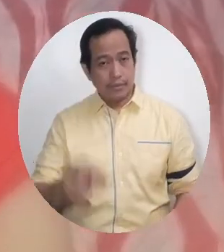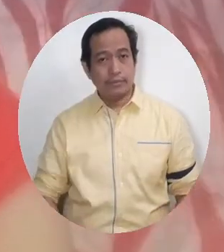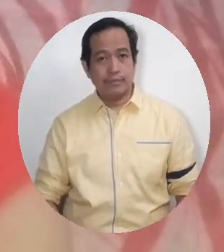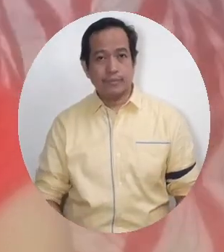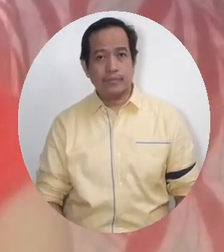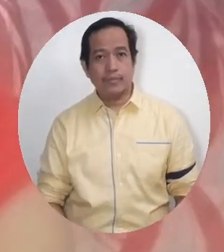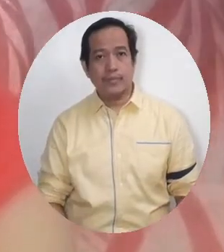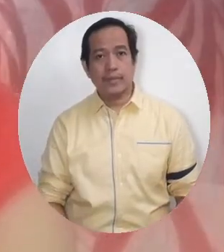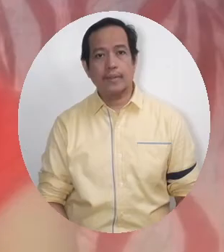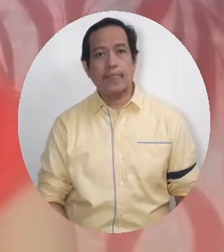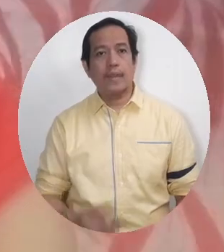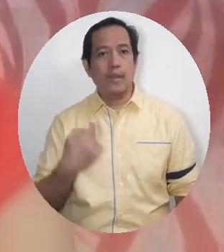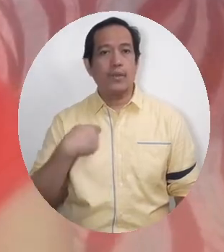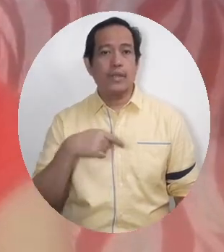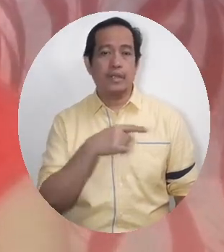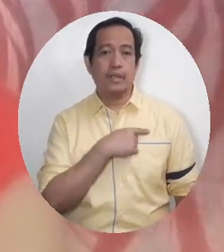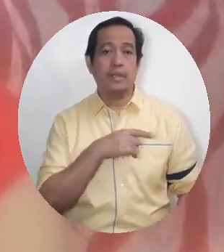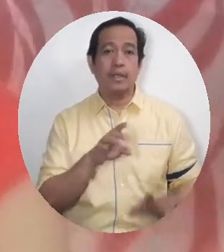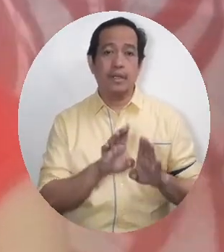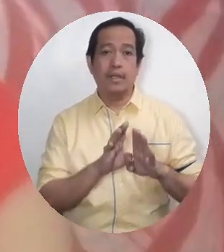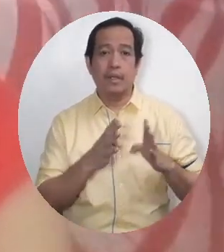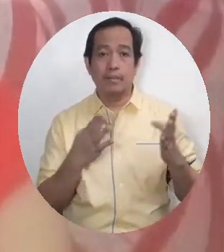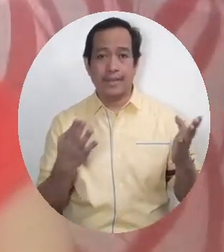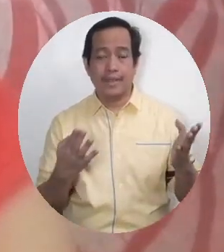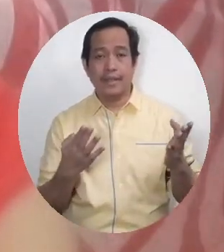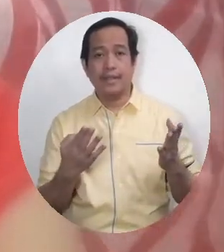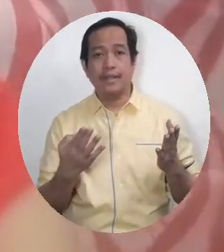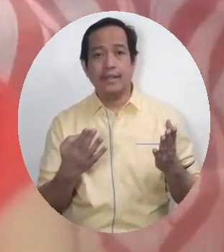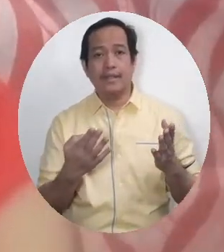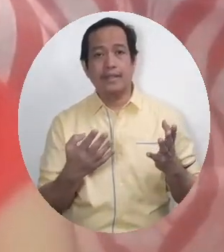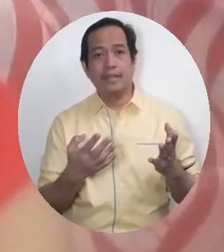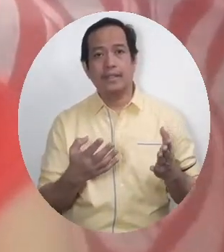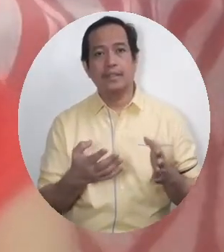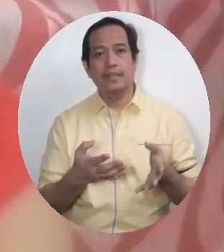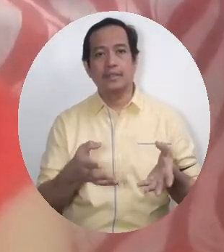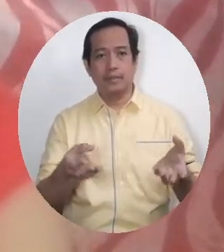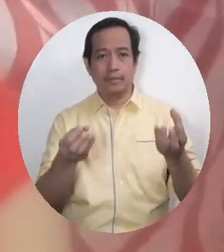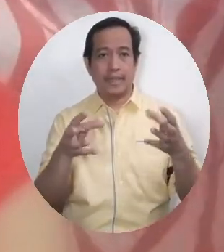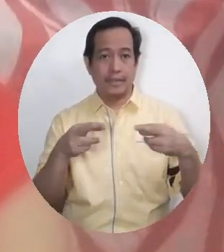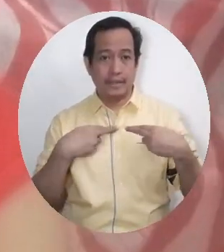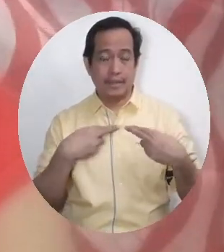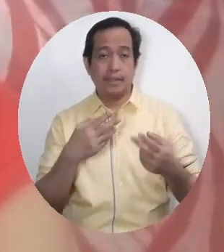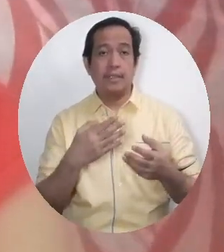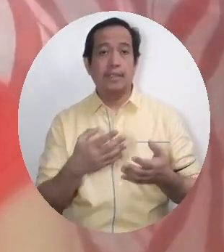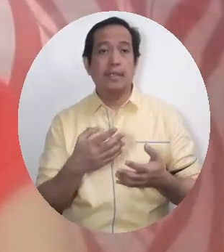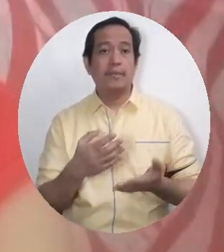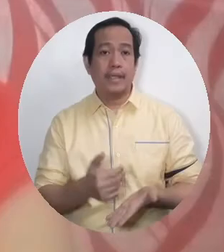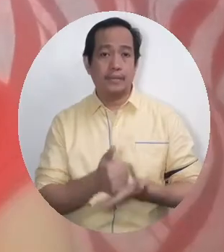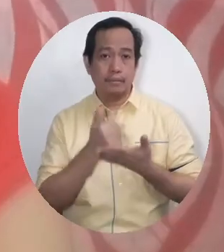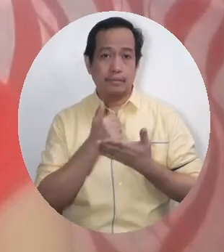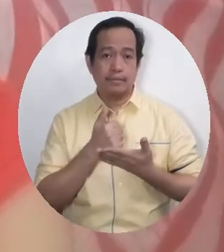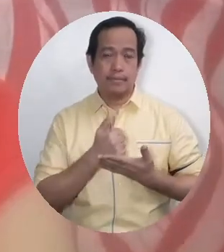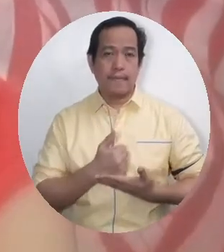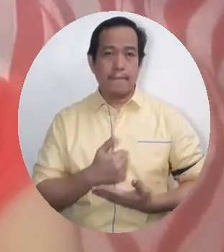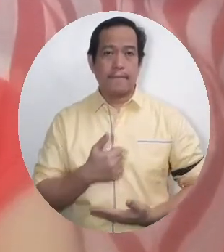si Ion, bukas naman po kami na mabigyan ng tulong. Talaga naman